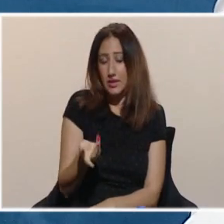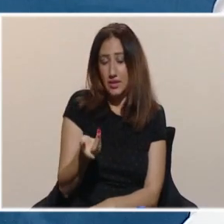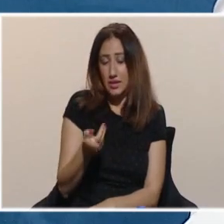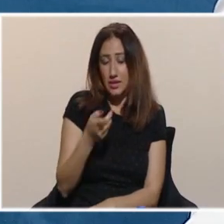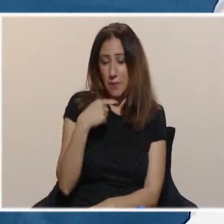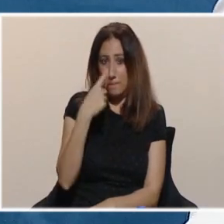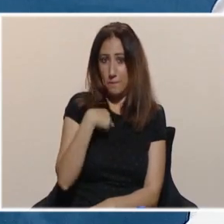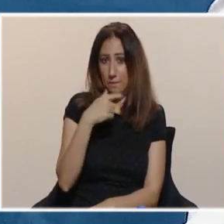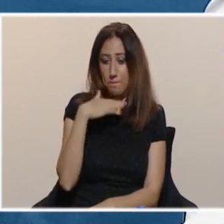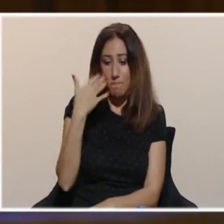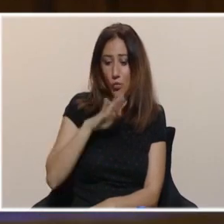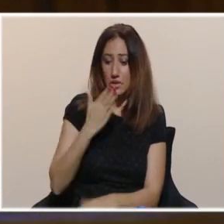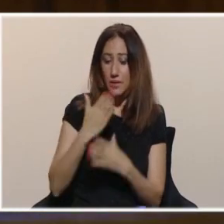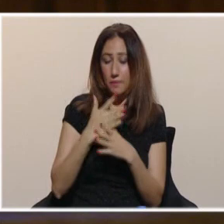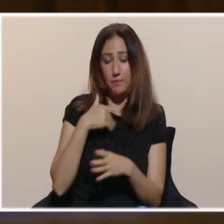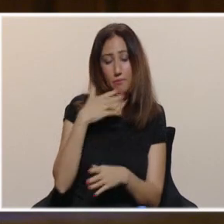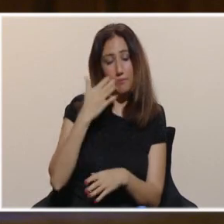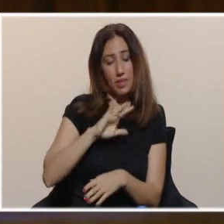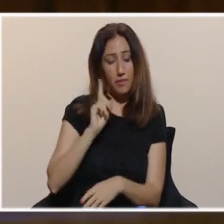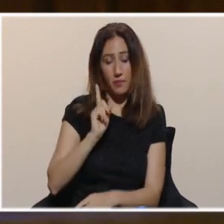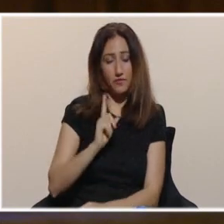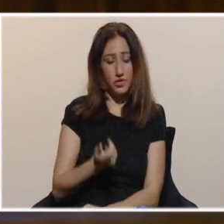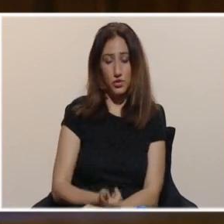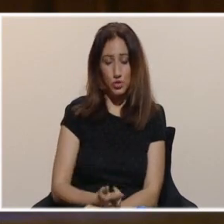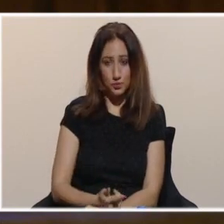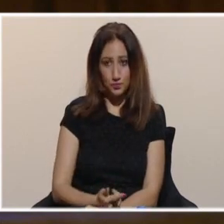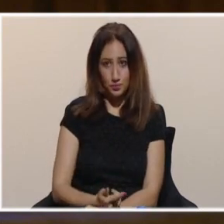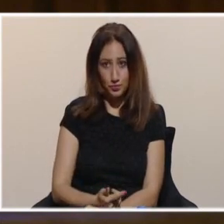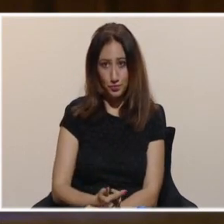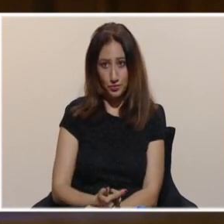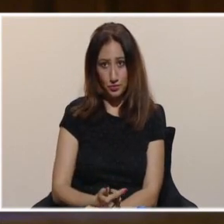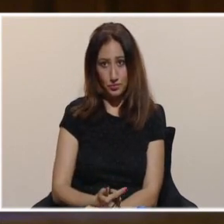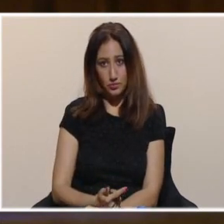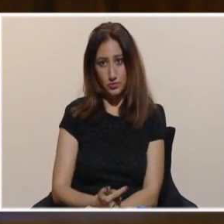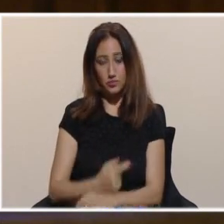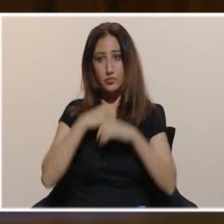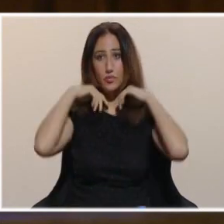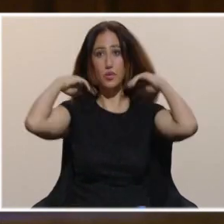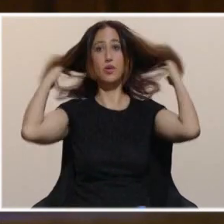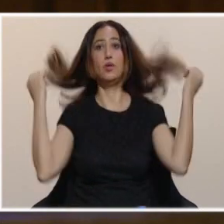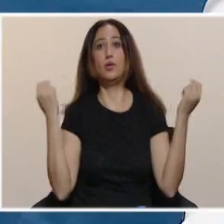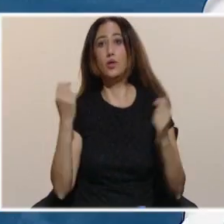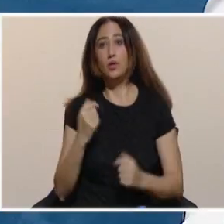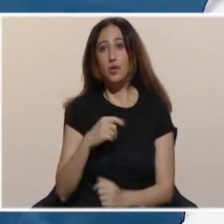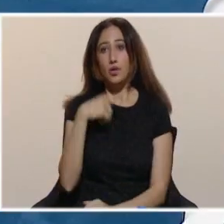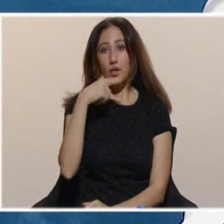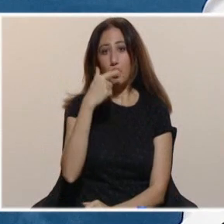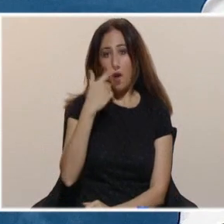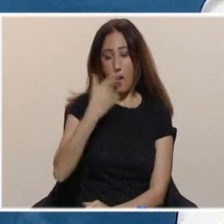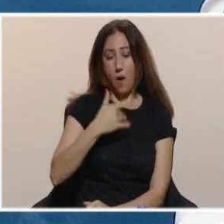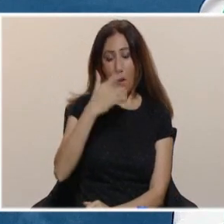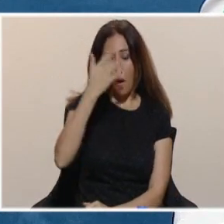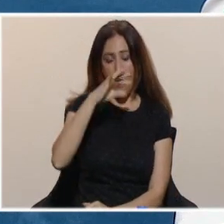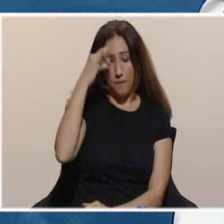حد خالص. قبل كده انت عملتي عمليه في لندن، كنت انت حكيتي لي وقلبك وقف لمده 4 دقائق.